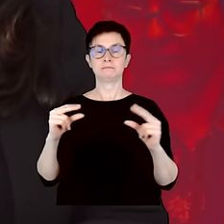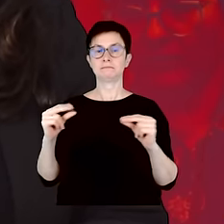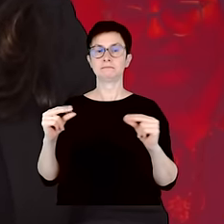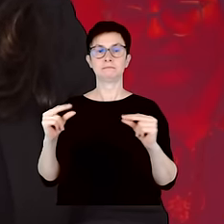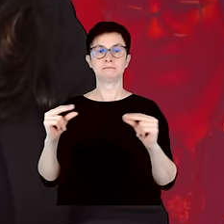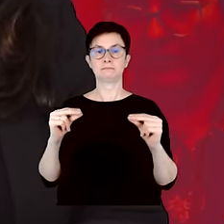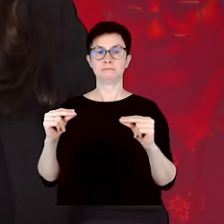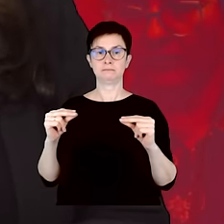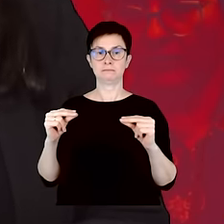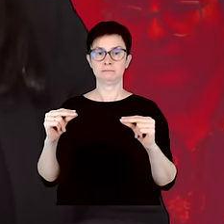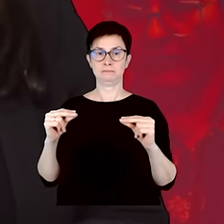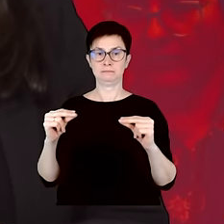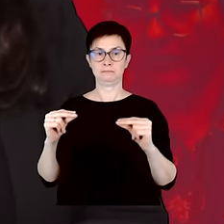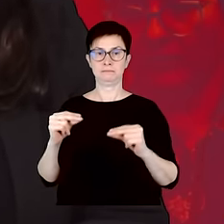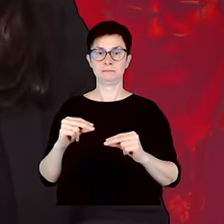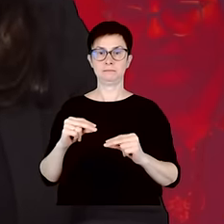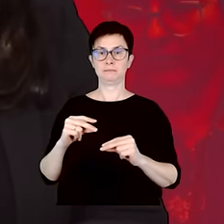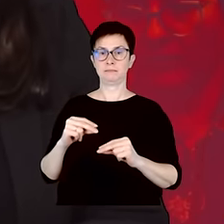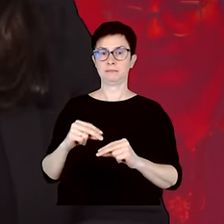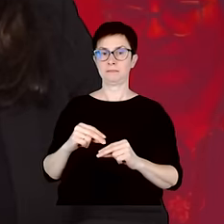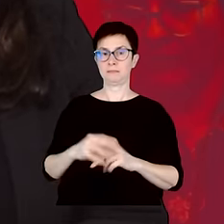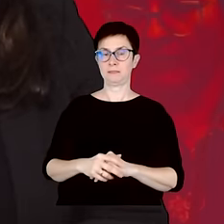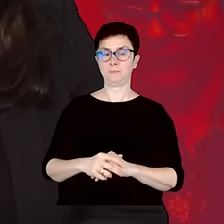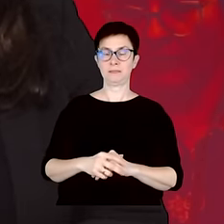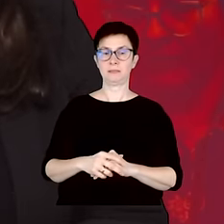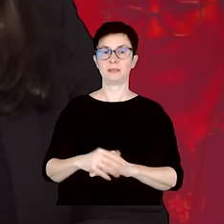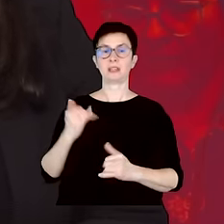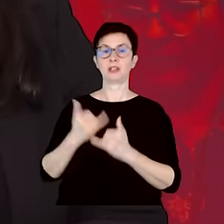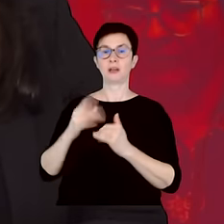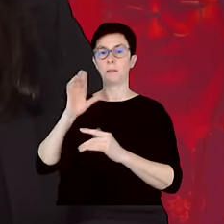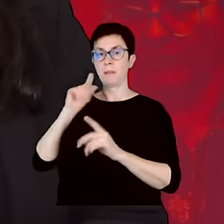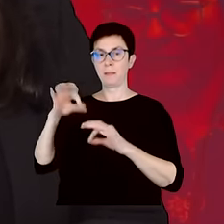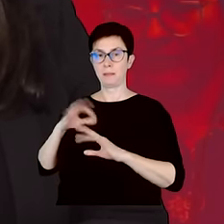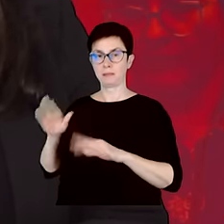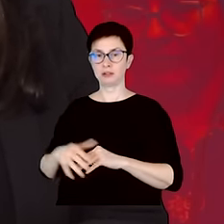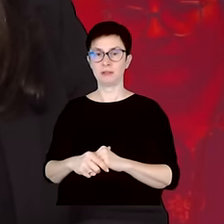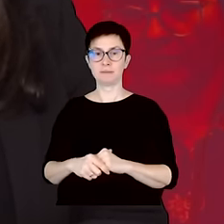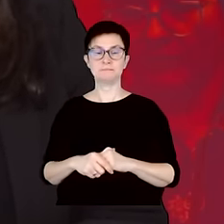złośliwość... Pani zachowanie jest skandaliczne. Jeśli pan redaktor pozwoli... Znaczy, ale ja jestem